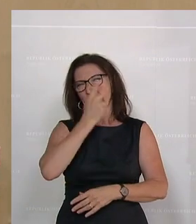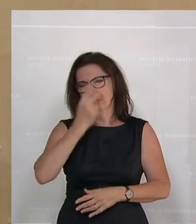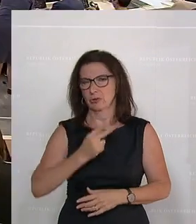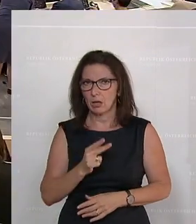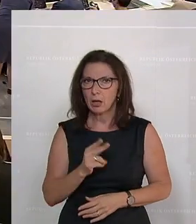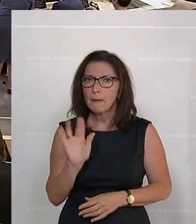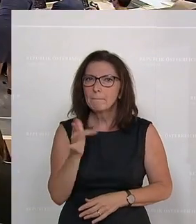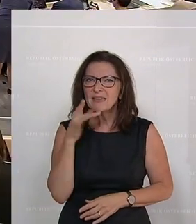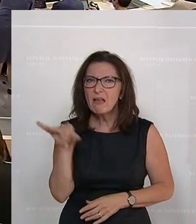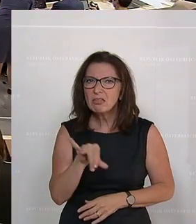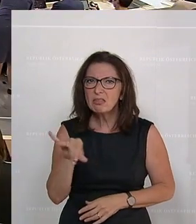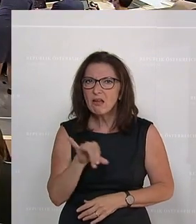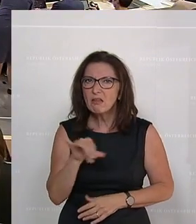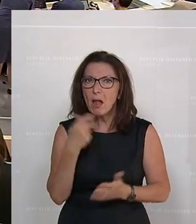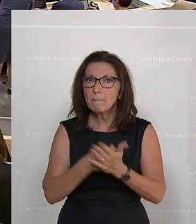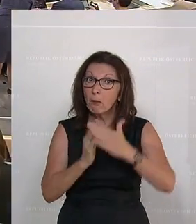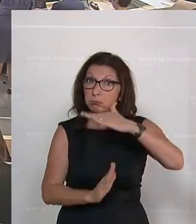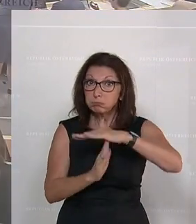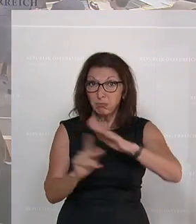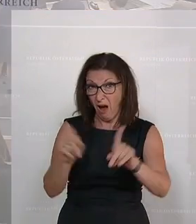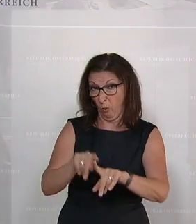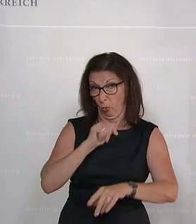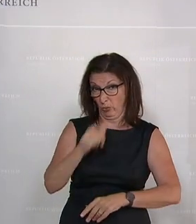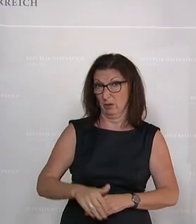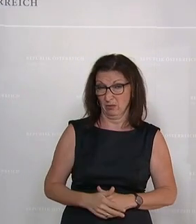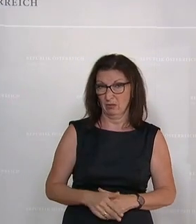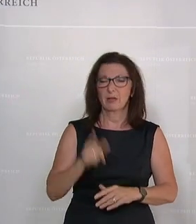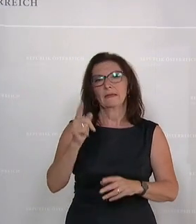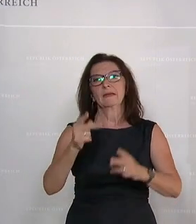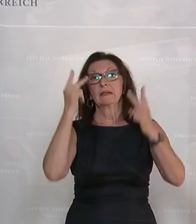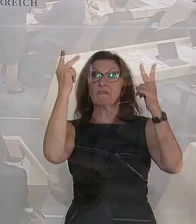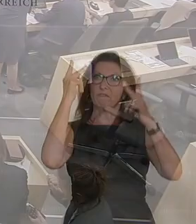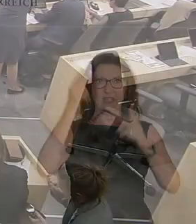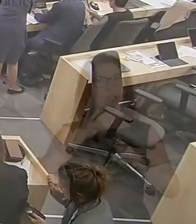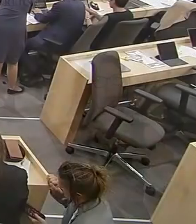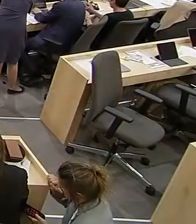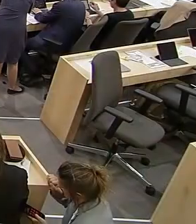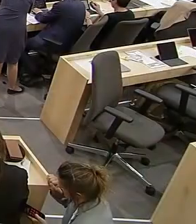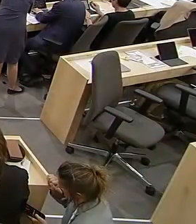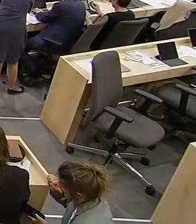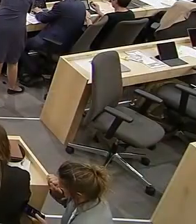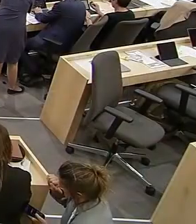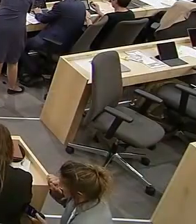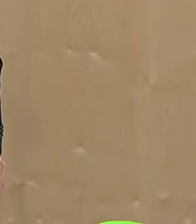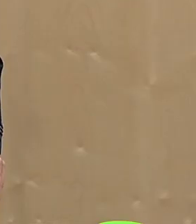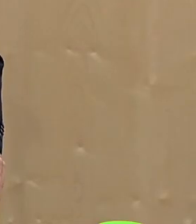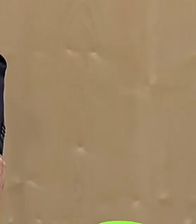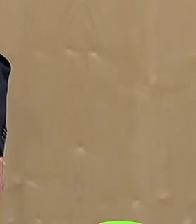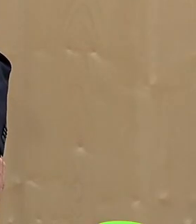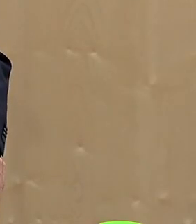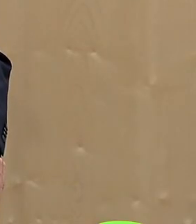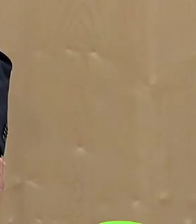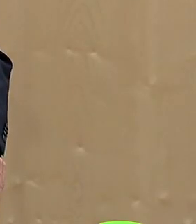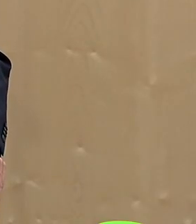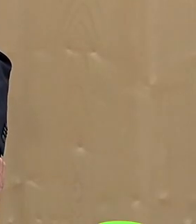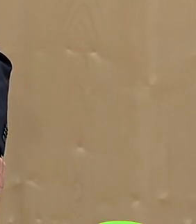und diesel und ehrlich gesagt ja es ist wichtig etwas für die pendler zu tun aber es sind heute viel mehr leute die auf das auto angewiesen sind so setzt das